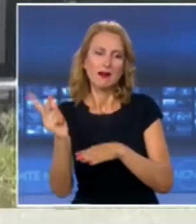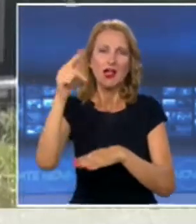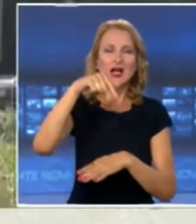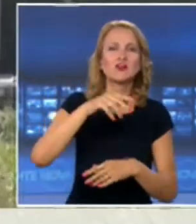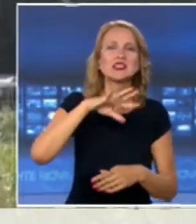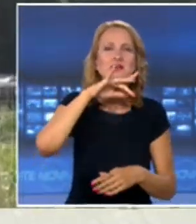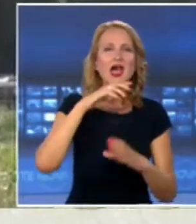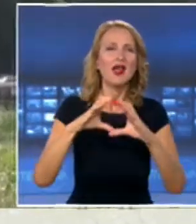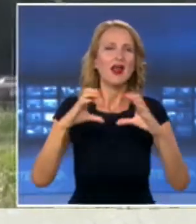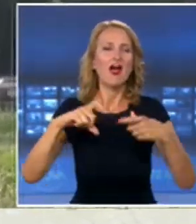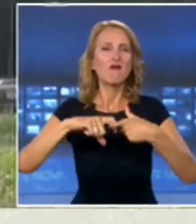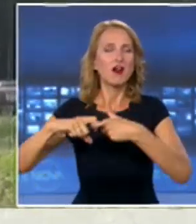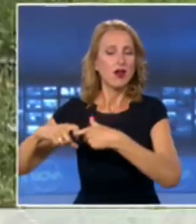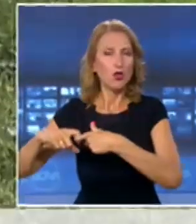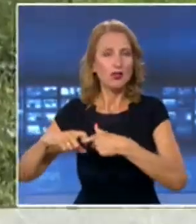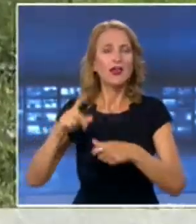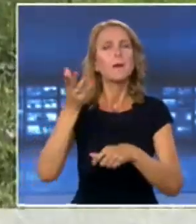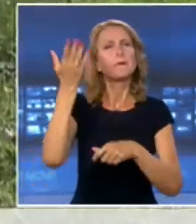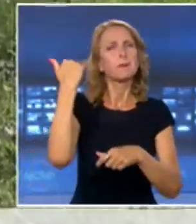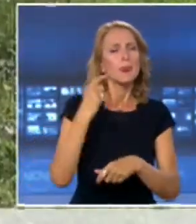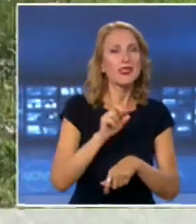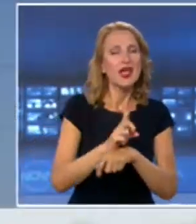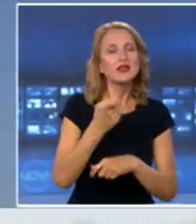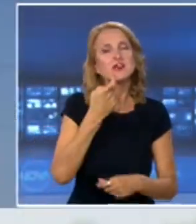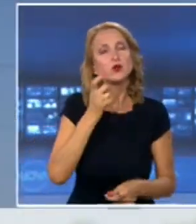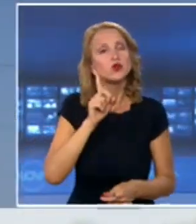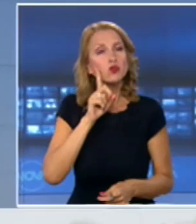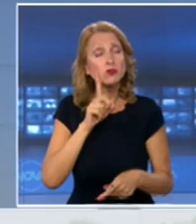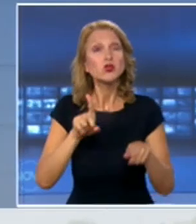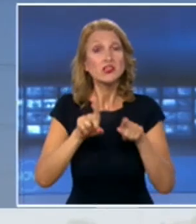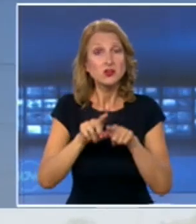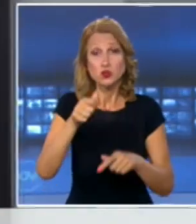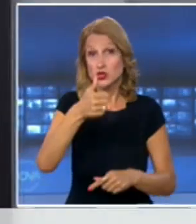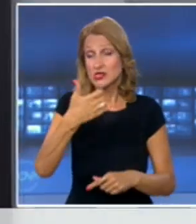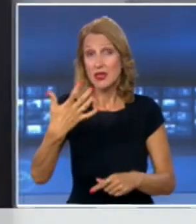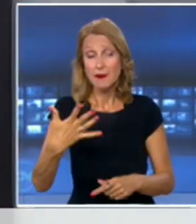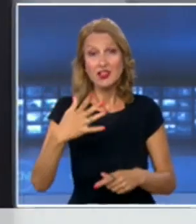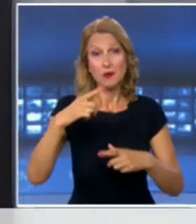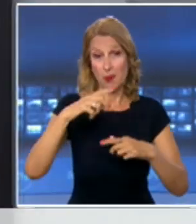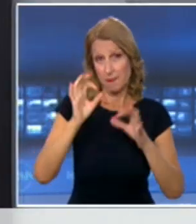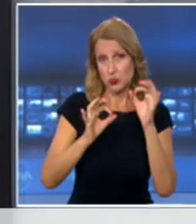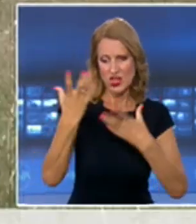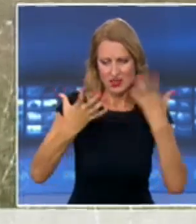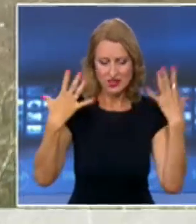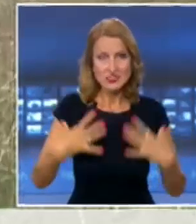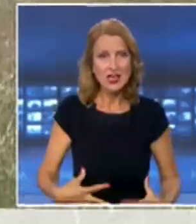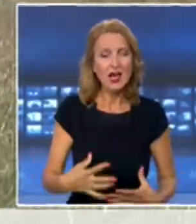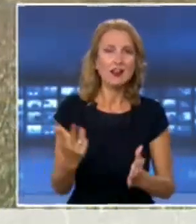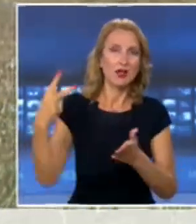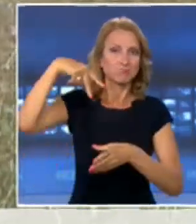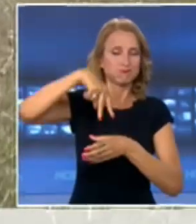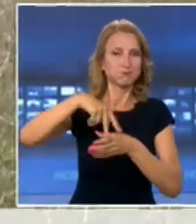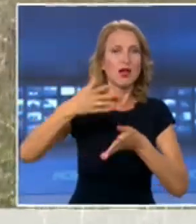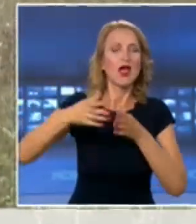През 2018 11-годишно момче получи 65% изгаряния след селфи върху товарен влак на гарата в село Труд.